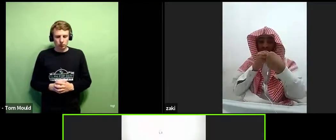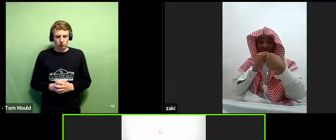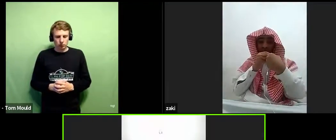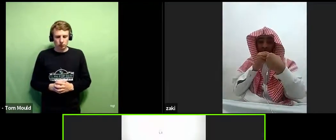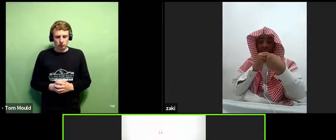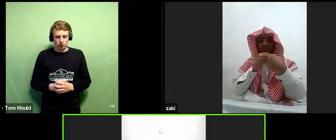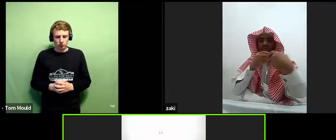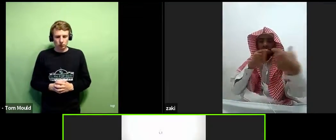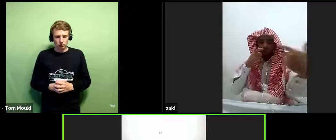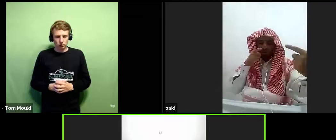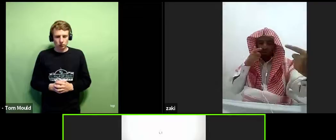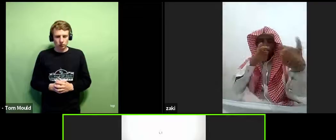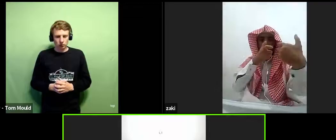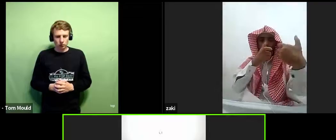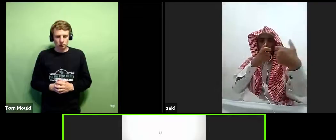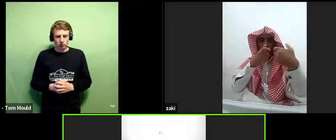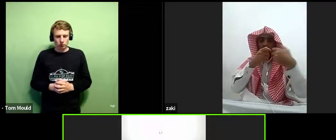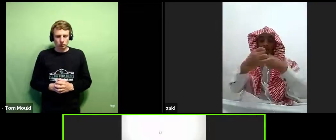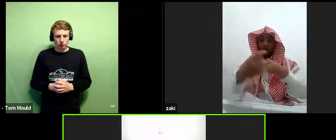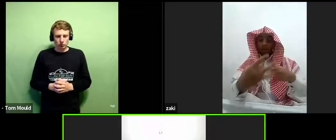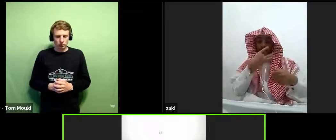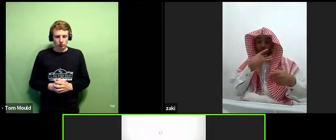حَيْثُ أَخْرَجُوكُمْ